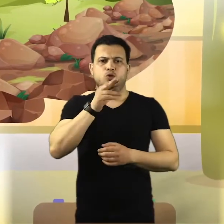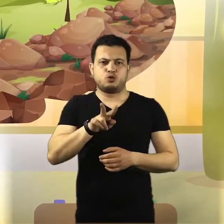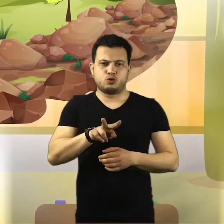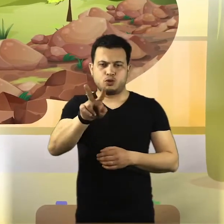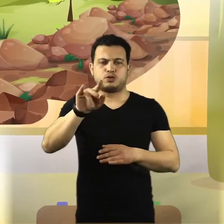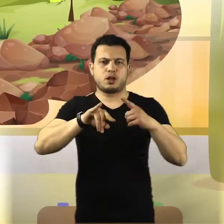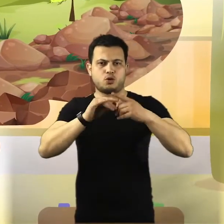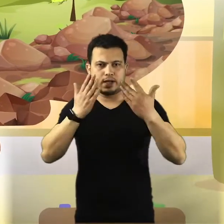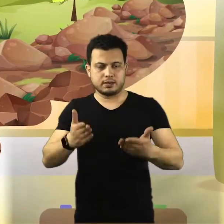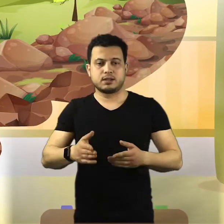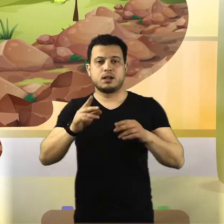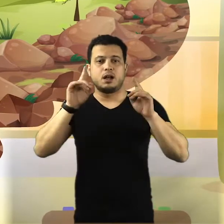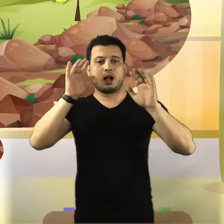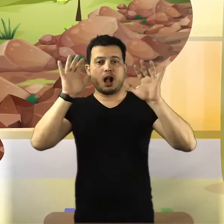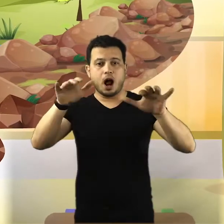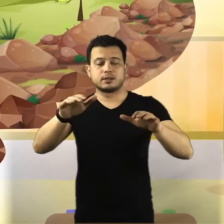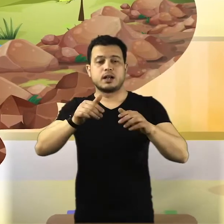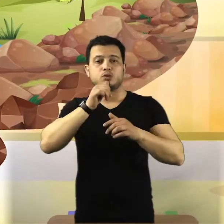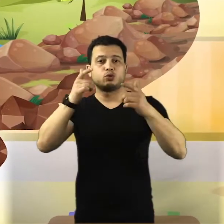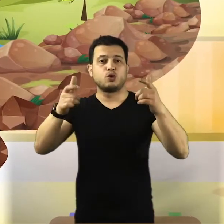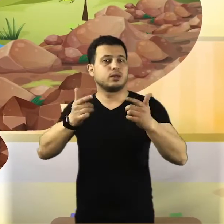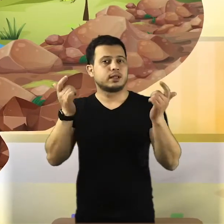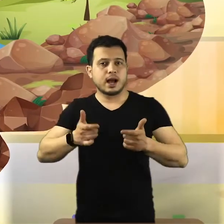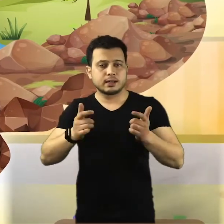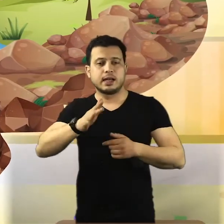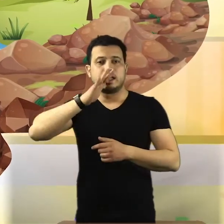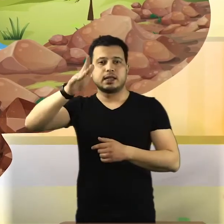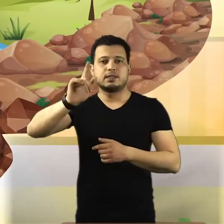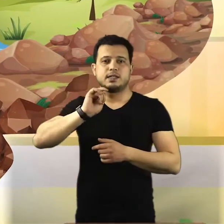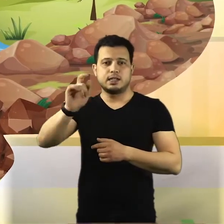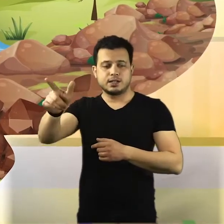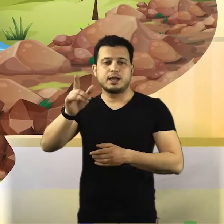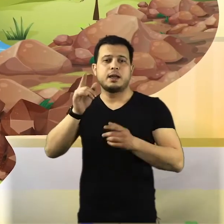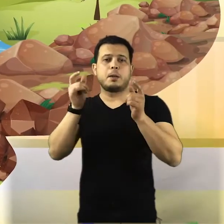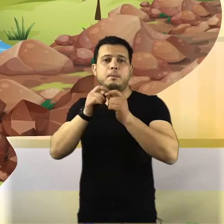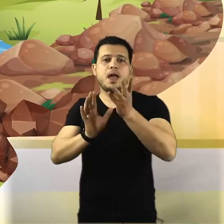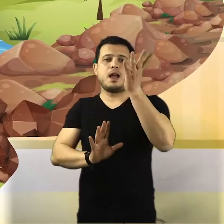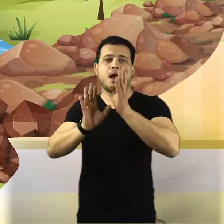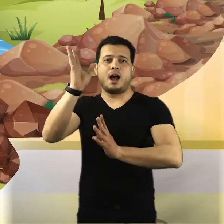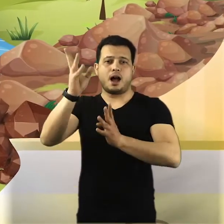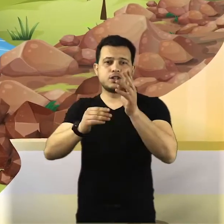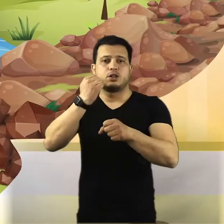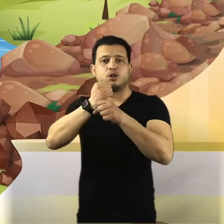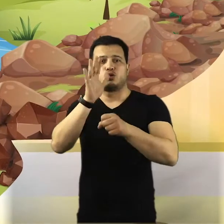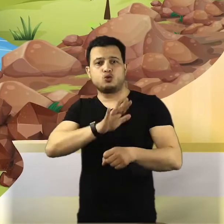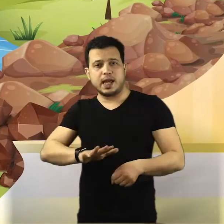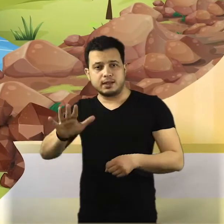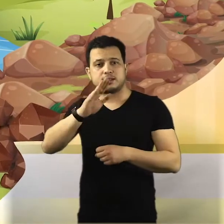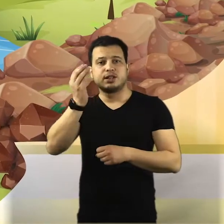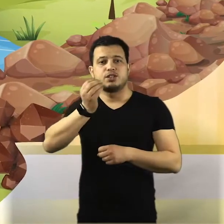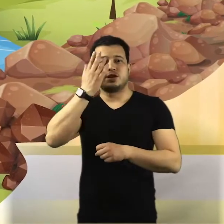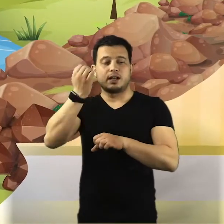Kartal Gölü, Denizli ili, Bey Ağaç ilçesinin Güneyindeki Çiçek Baba Dağı'nın Kuzey yamacında